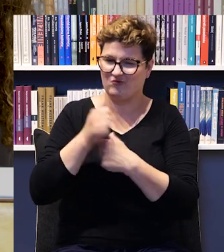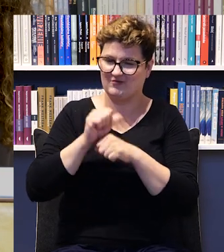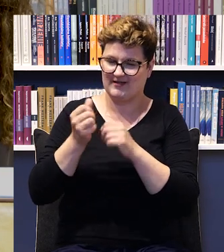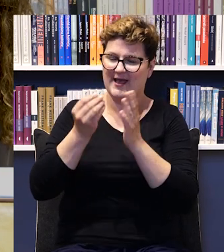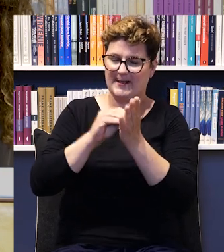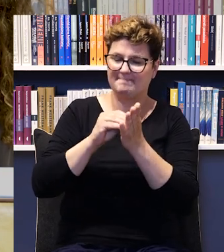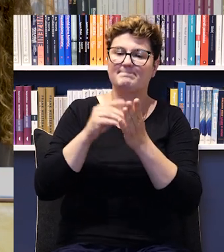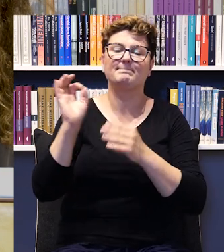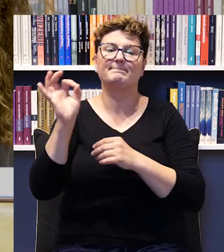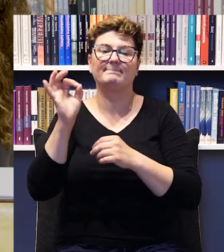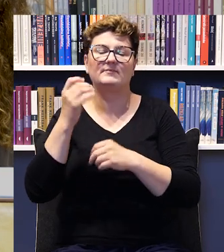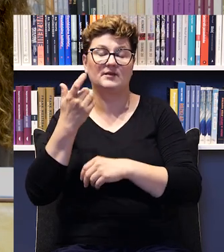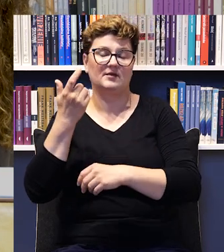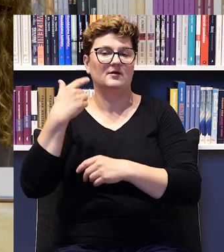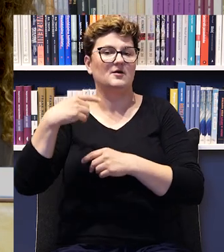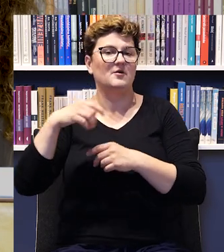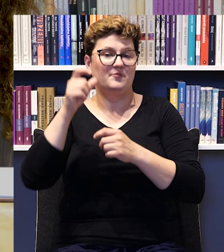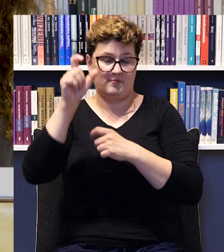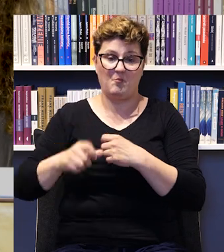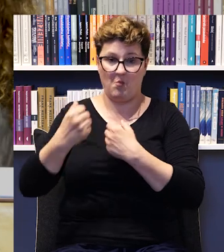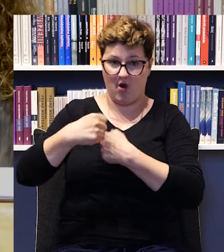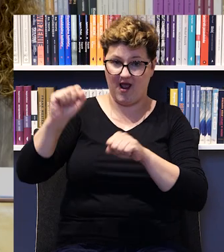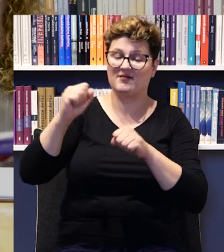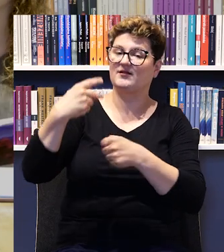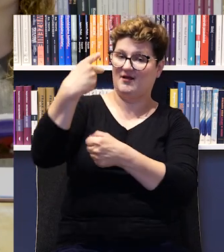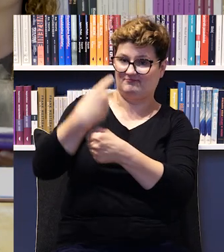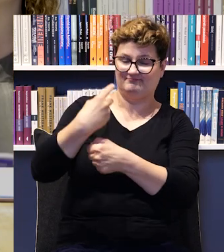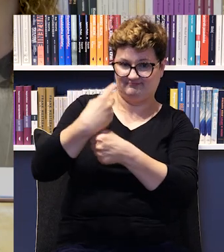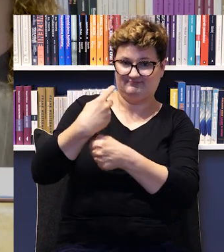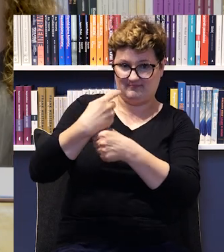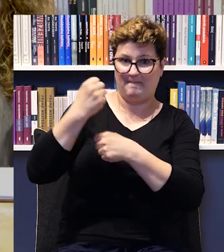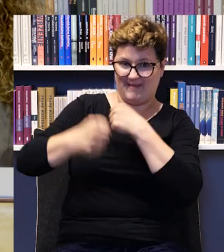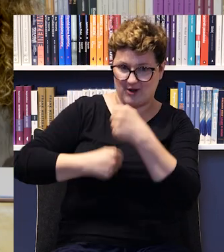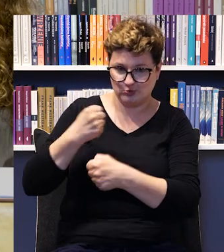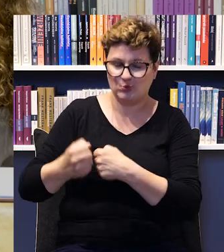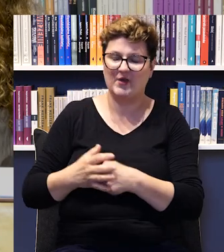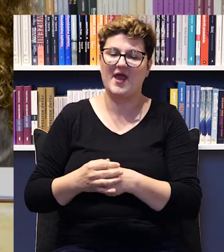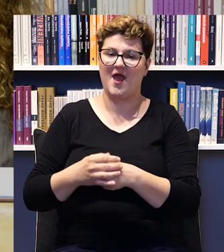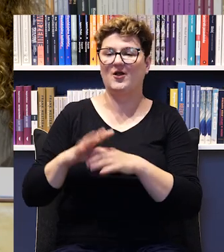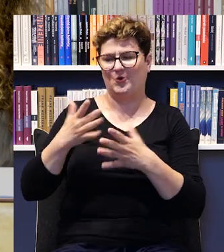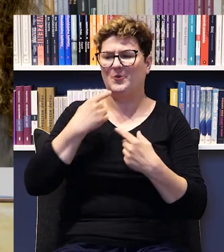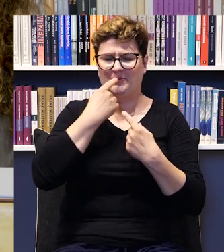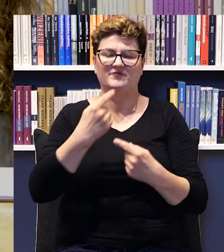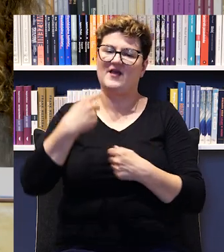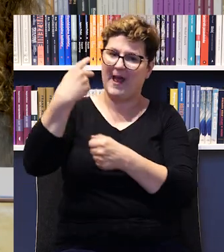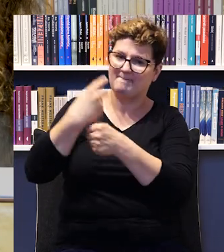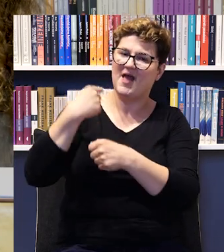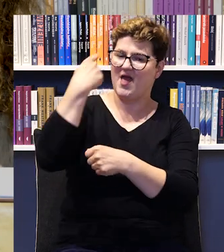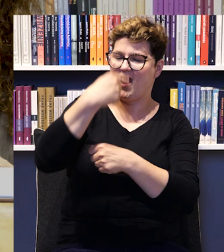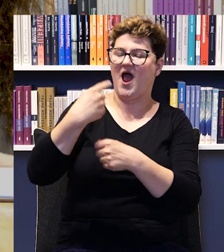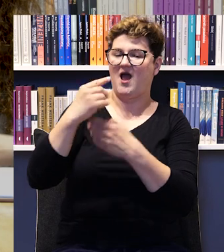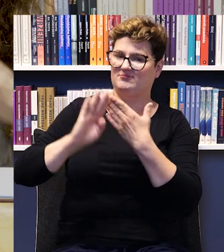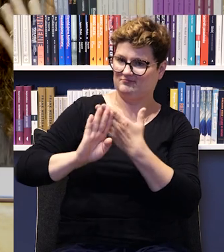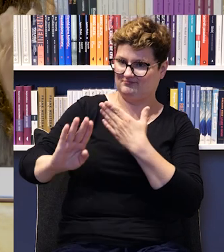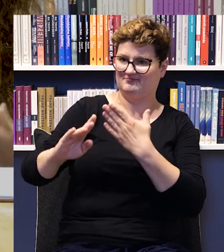bohaterka pracuje na kamerkach i tak jak już wspomniałam, to oddzielenie się tym ekranem, tym okiem kamery